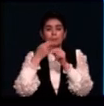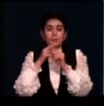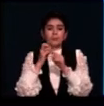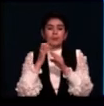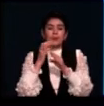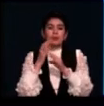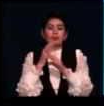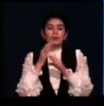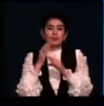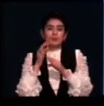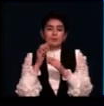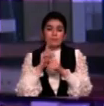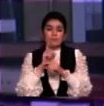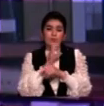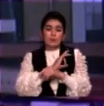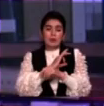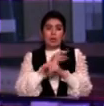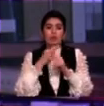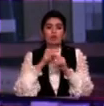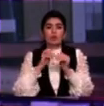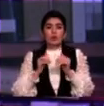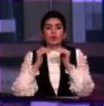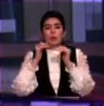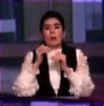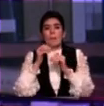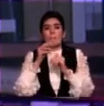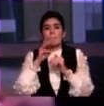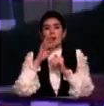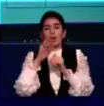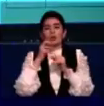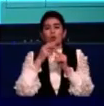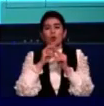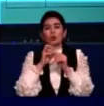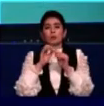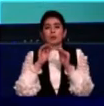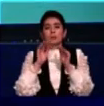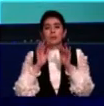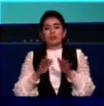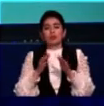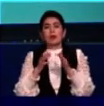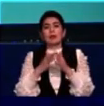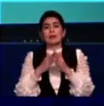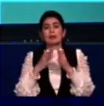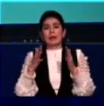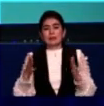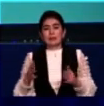Umuman hozirgi hayotimizda yuqori molekulyar birikmalarning o'rni juda ham katta.